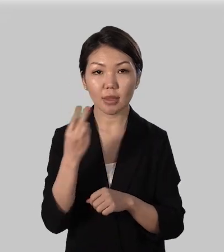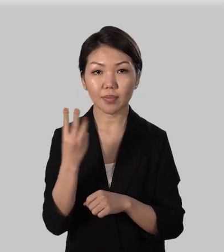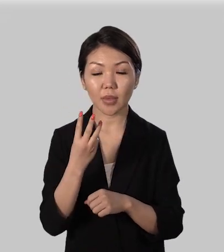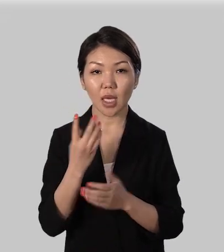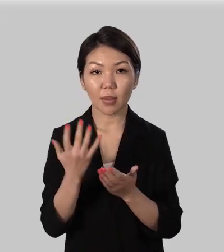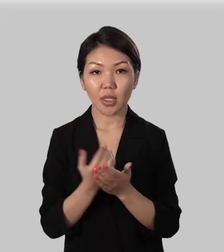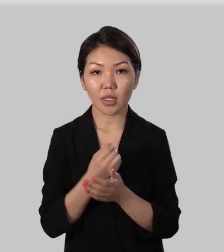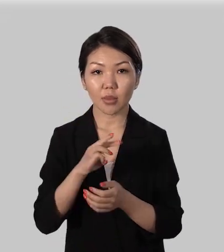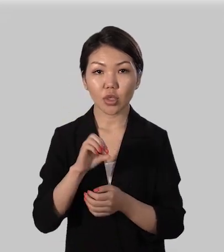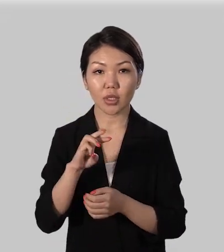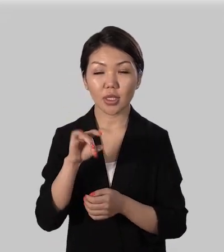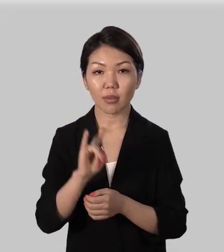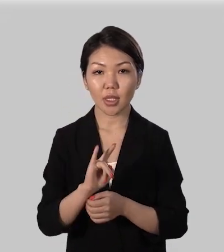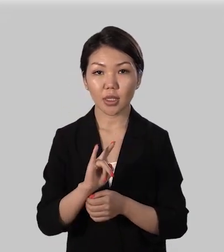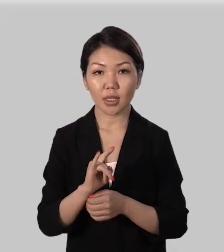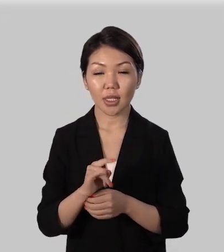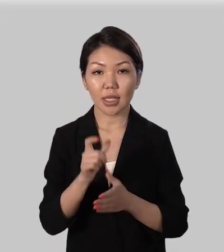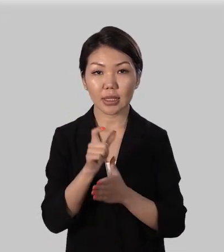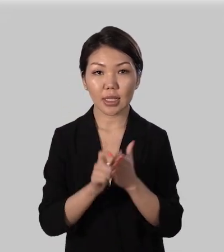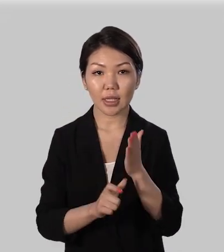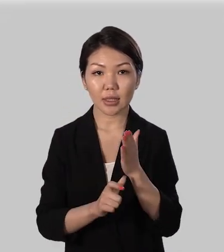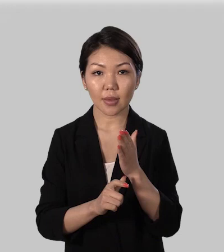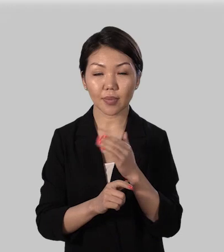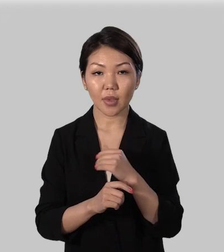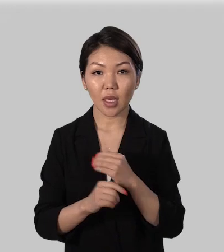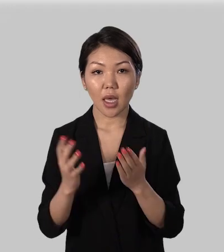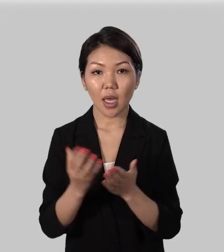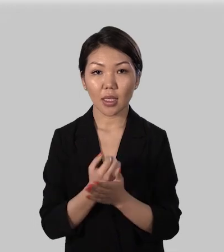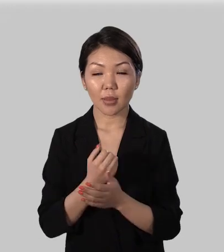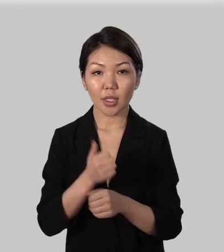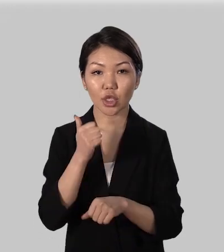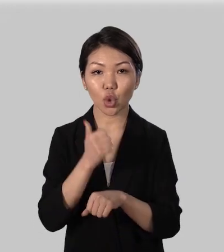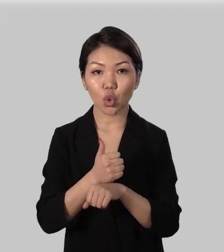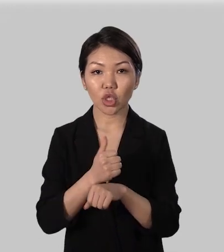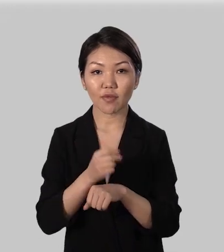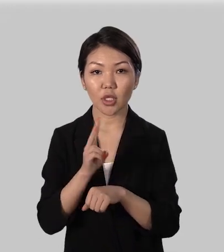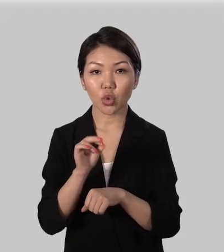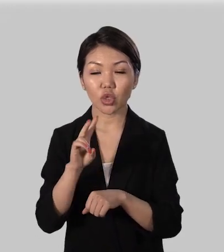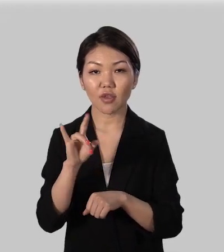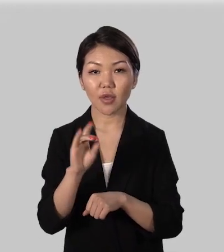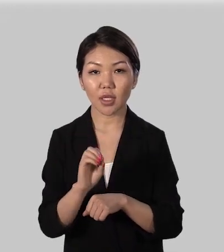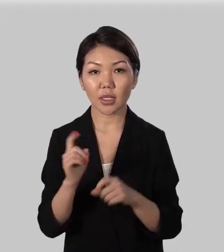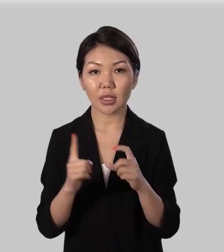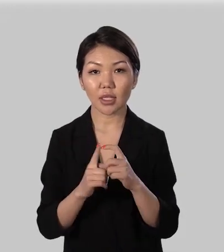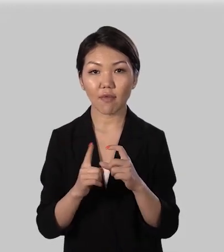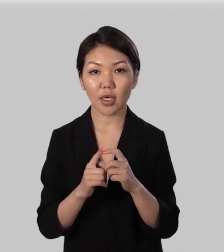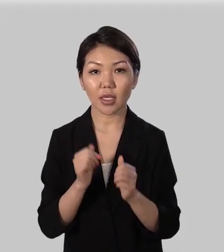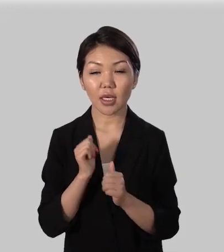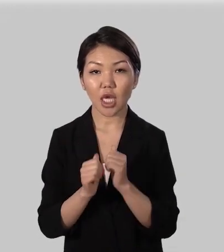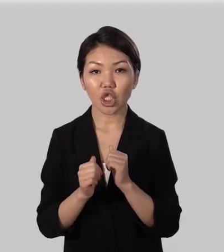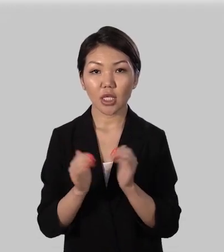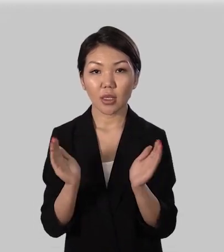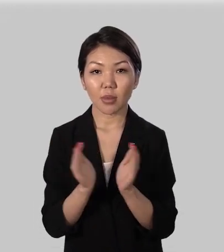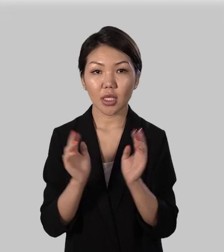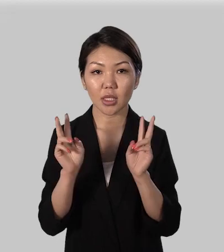микротемы текста отметьте ключевые слова для каждой микротемы составьте план